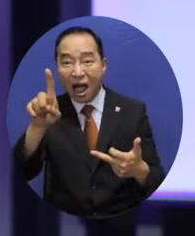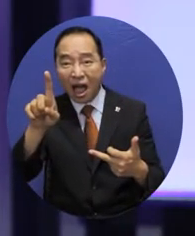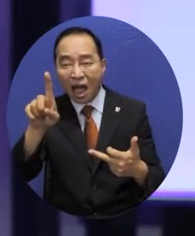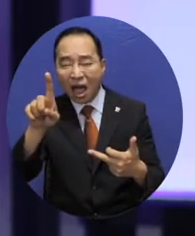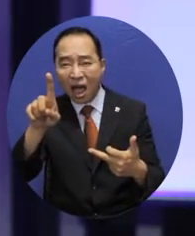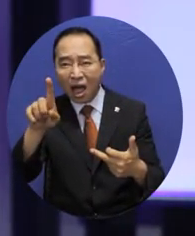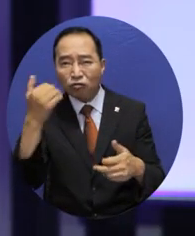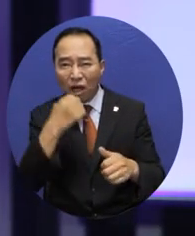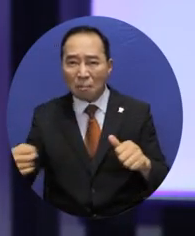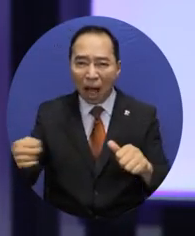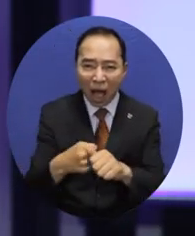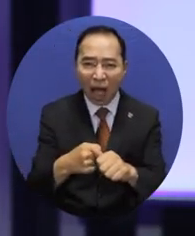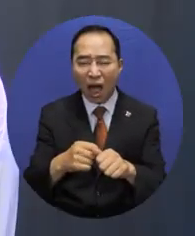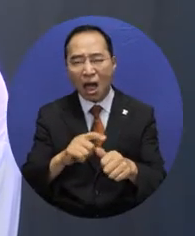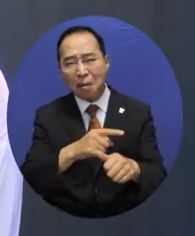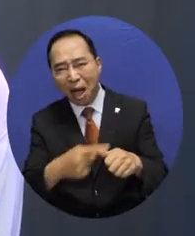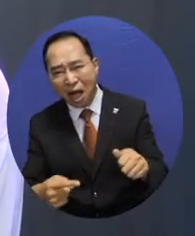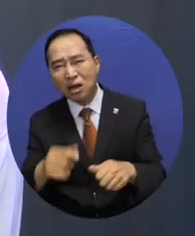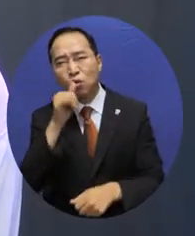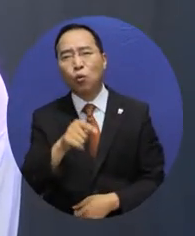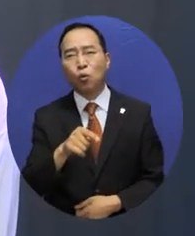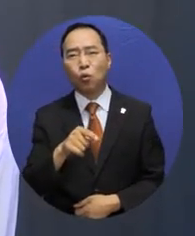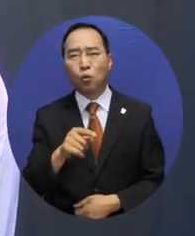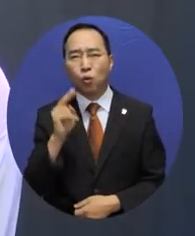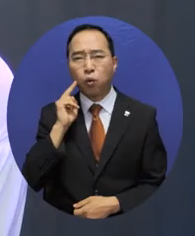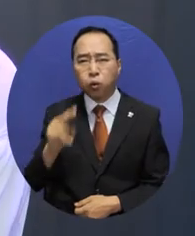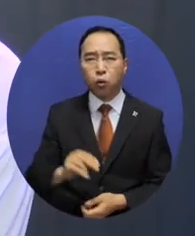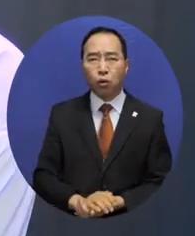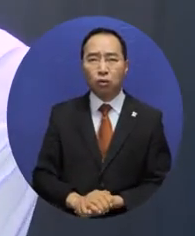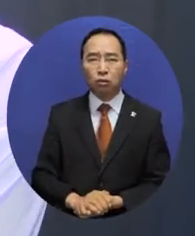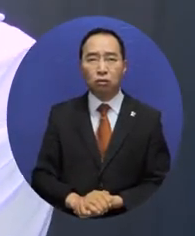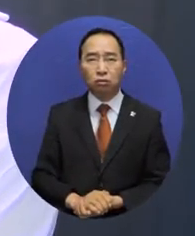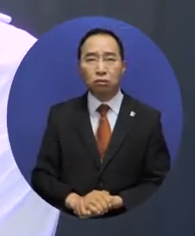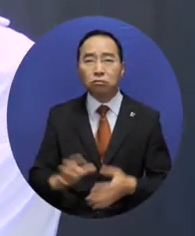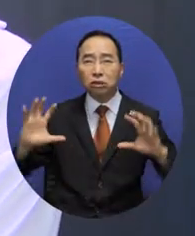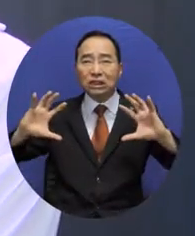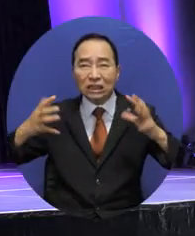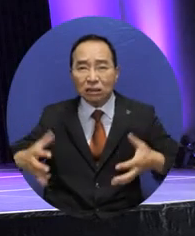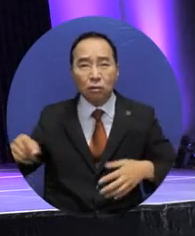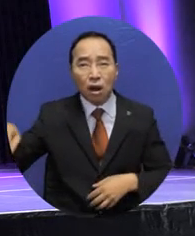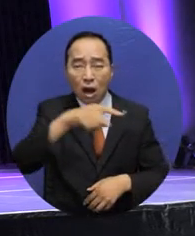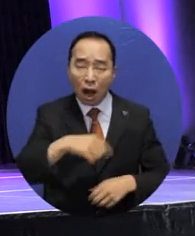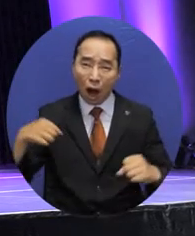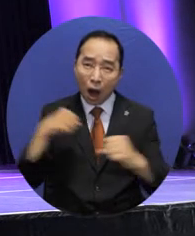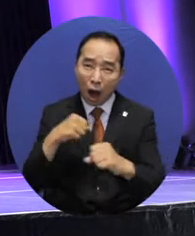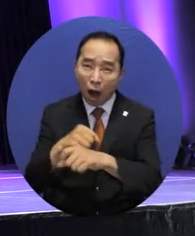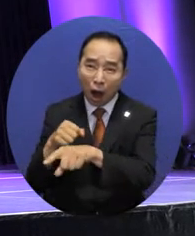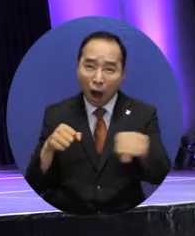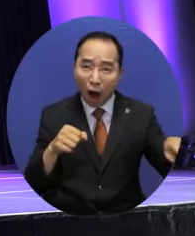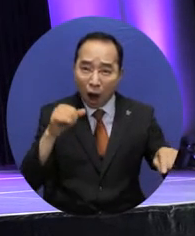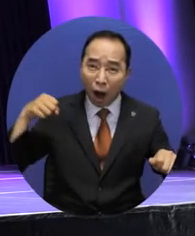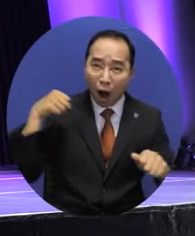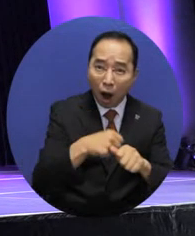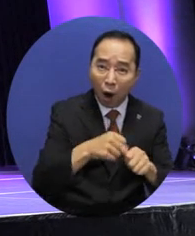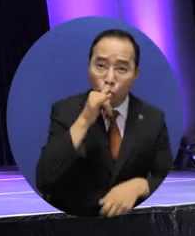살해당하거나 폭력을 당하고 있습니다. 그 정도로 지금 폭력이 고조되고 있습니다. 그럼